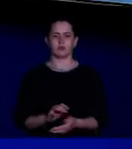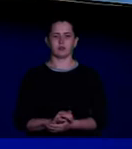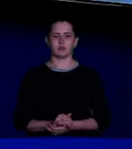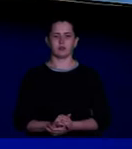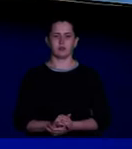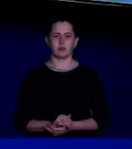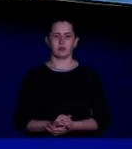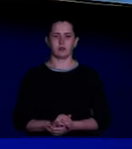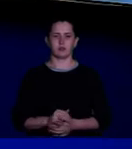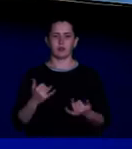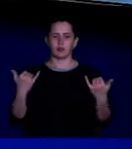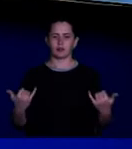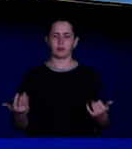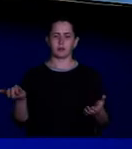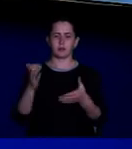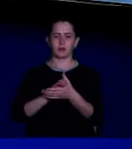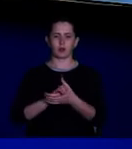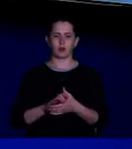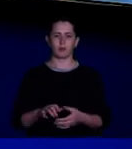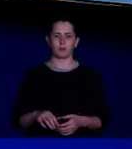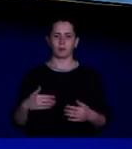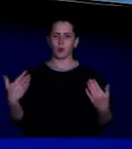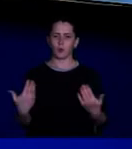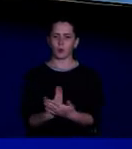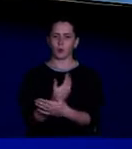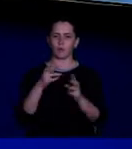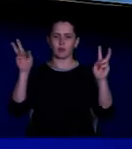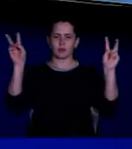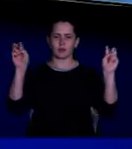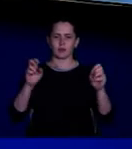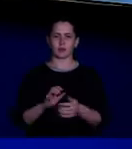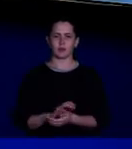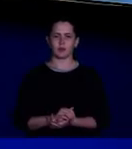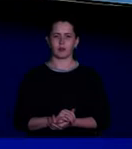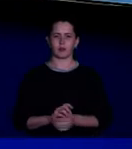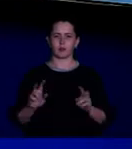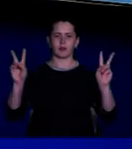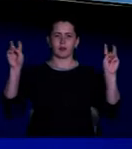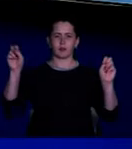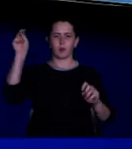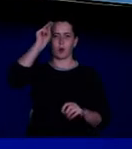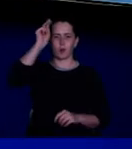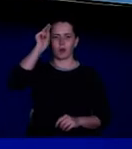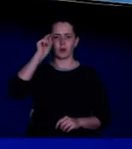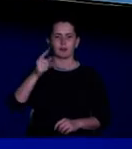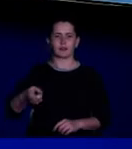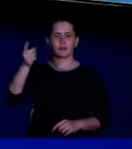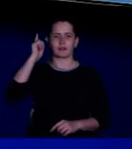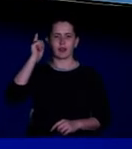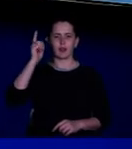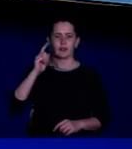Ну а теперь познакомимся с новой темой. Тема урока –